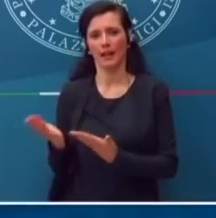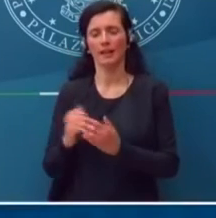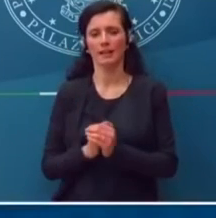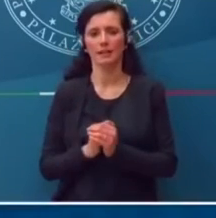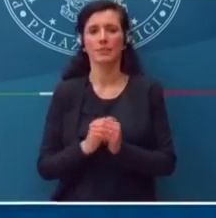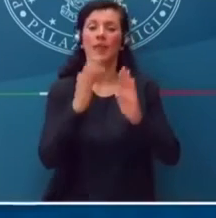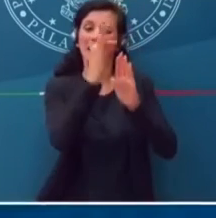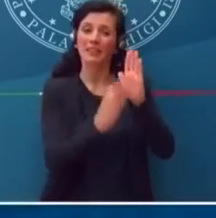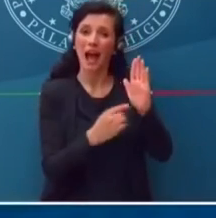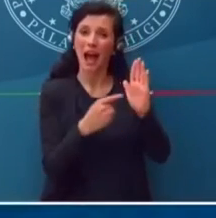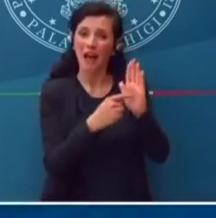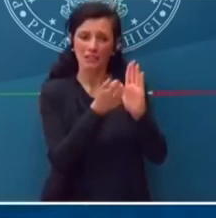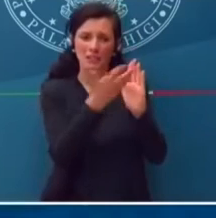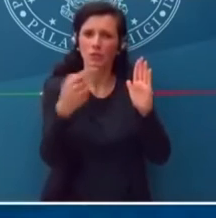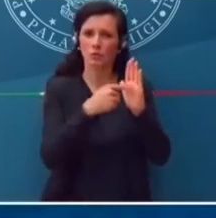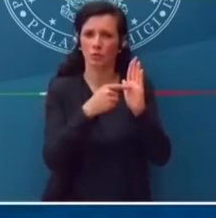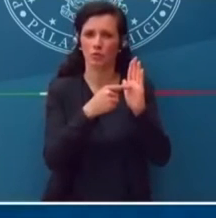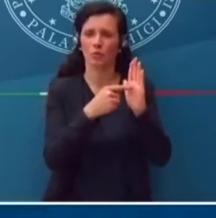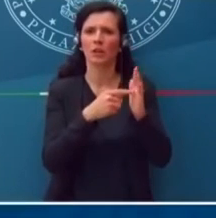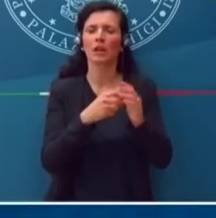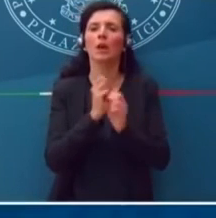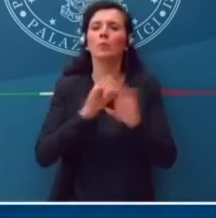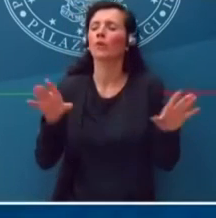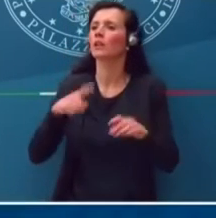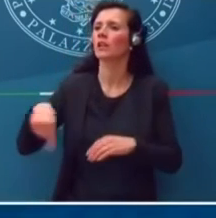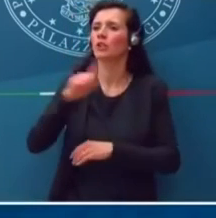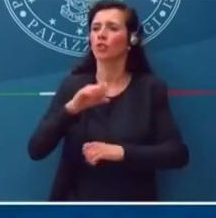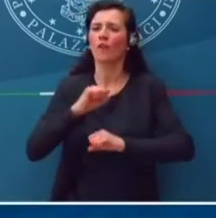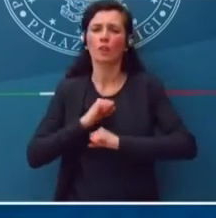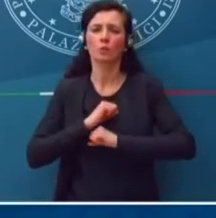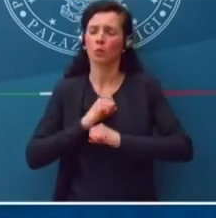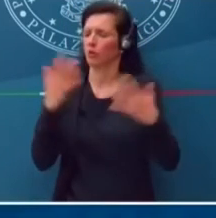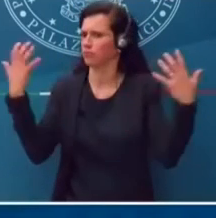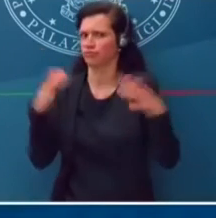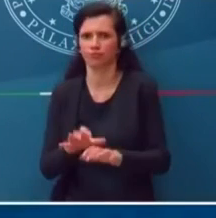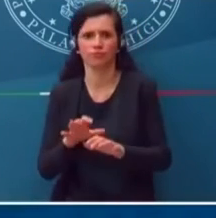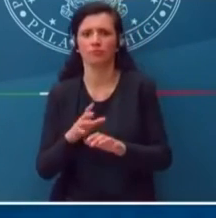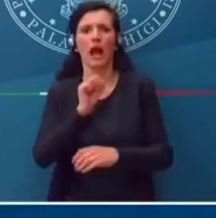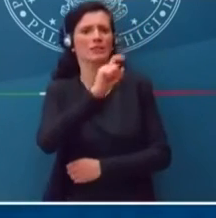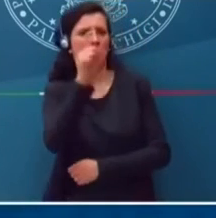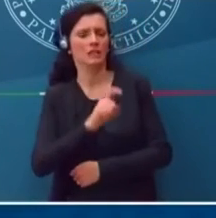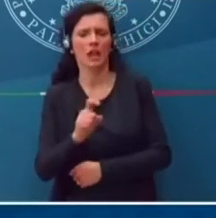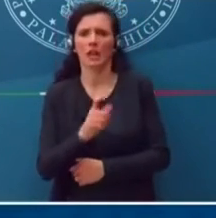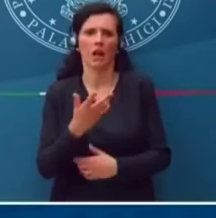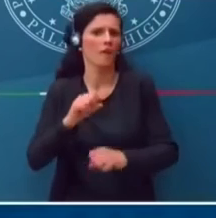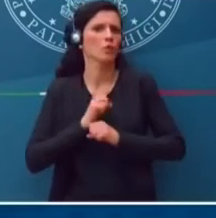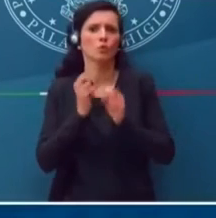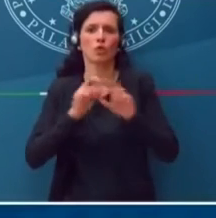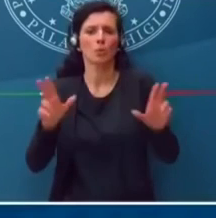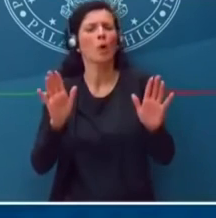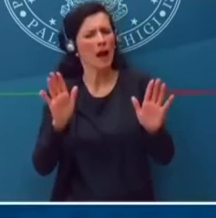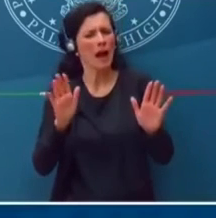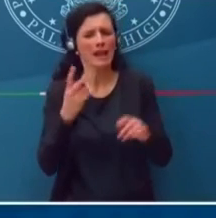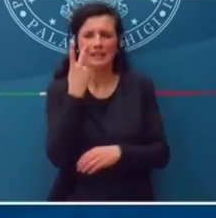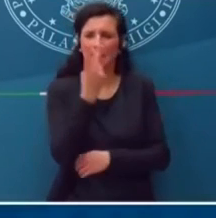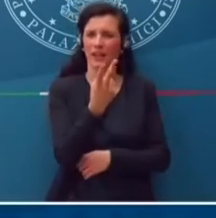questa fiducia, questo crollo di fiducia in AstraZeneca si vede? Si vede meno di quanto uno potesse aspettarsi.